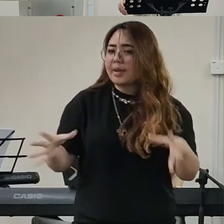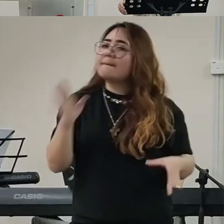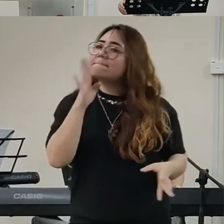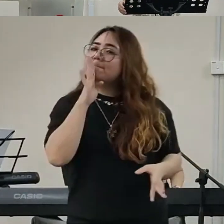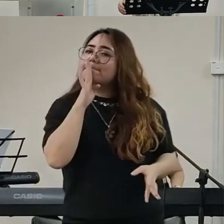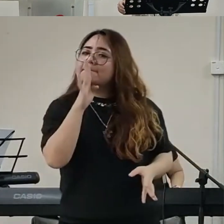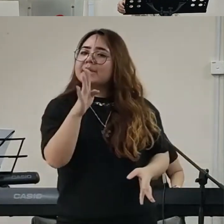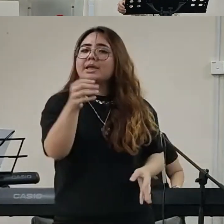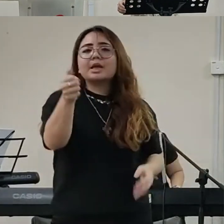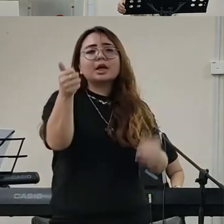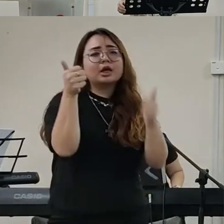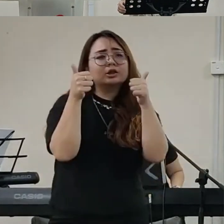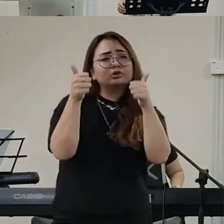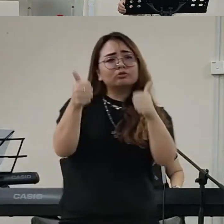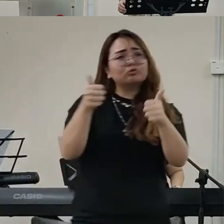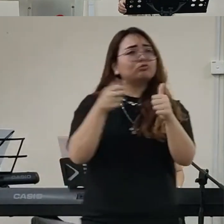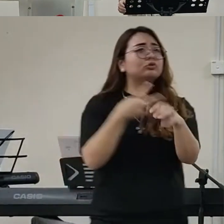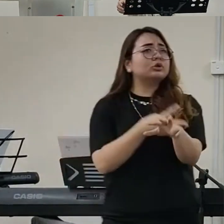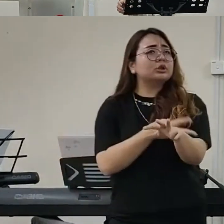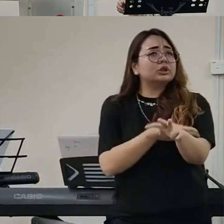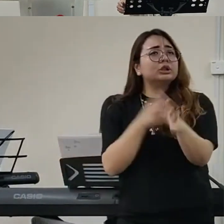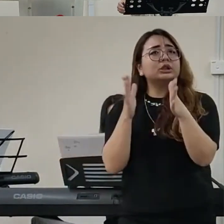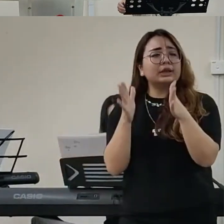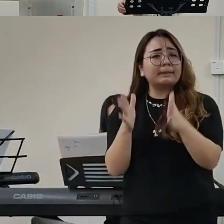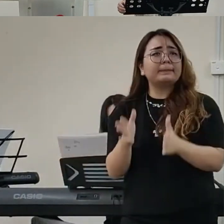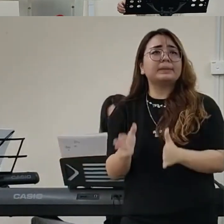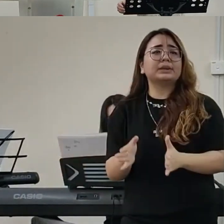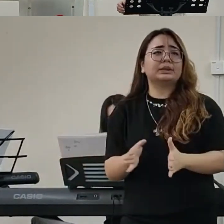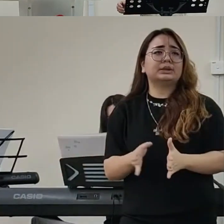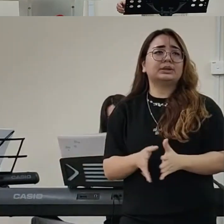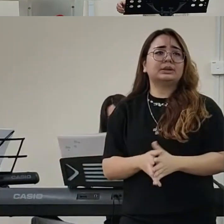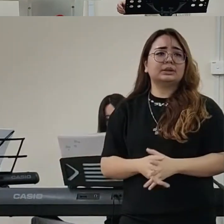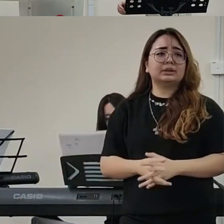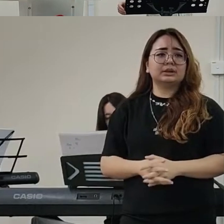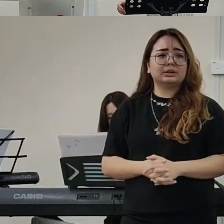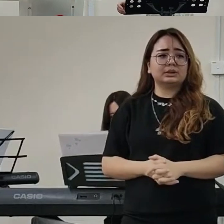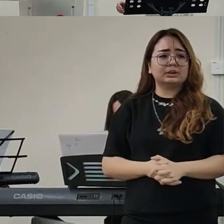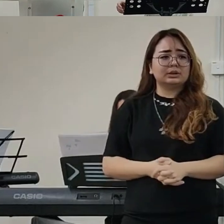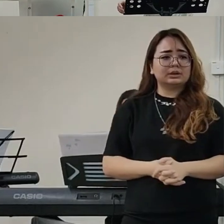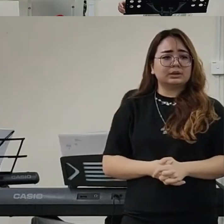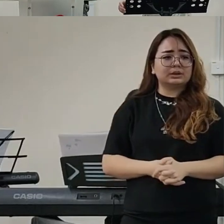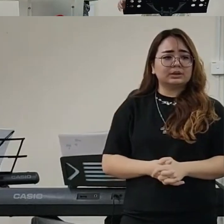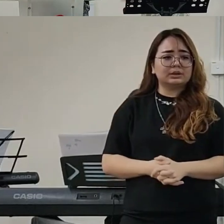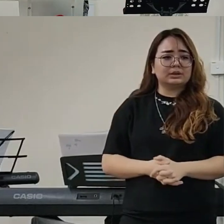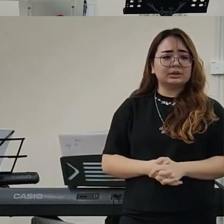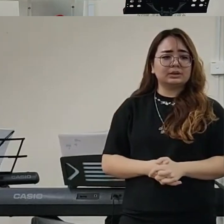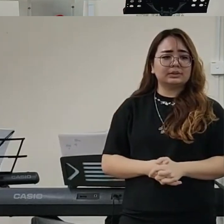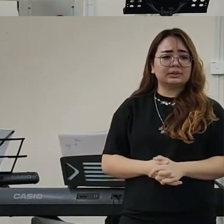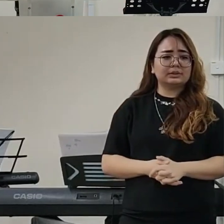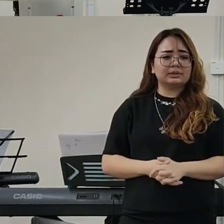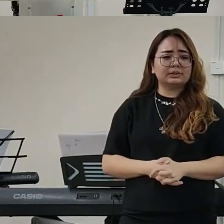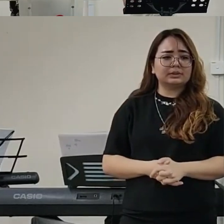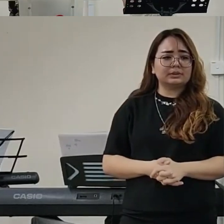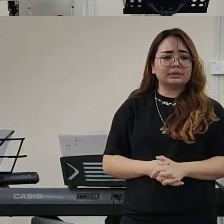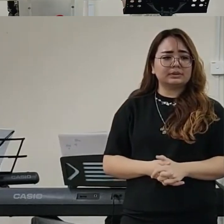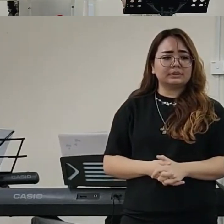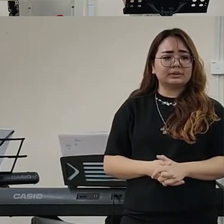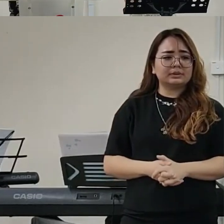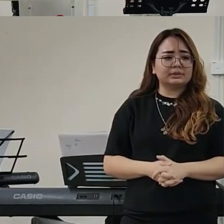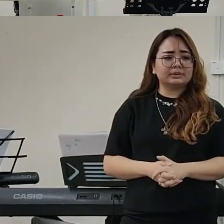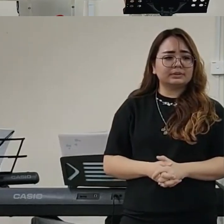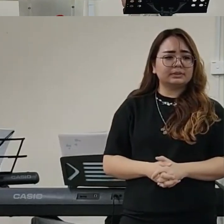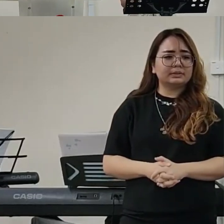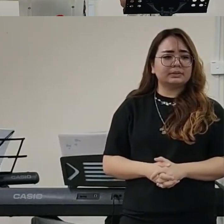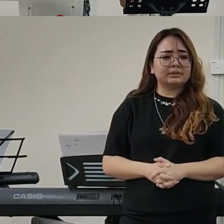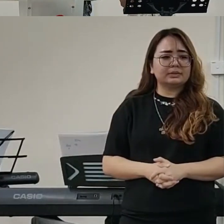shepherd. Because God is going to judge between the sheep and sheep. 今天我们在母教会或者我们的子教会的，